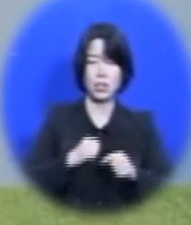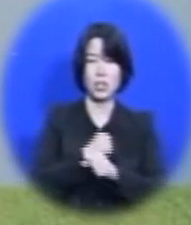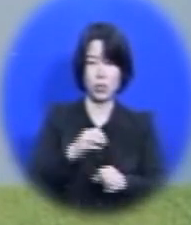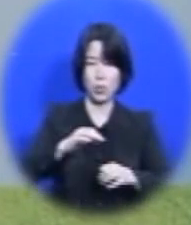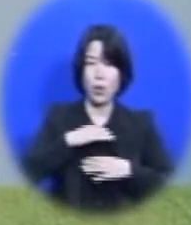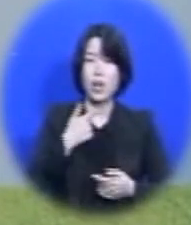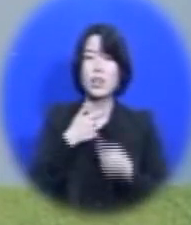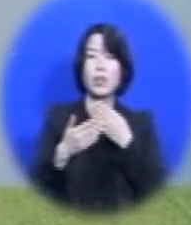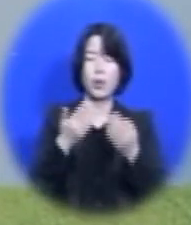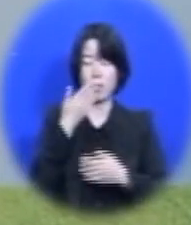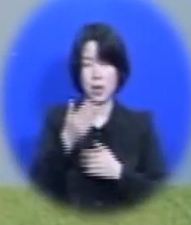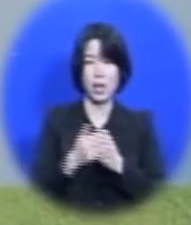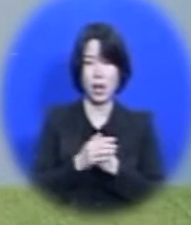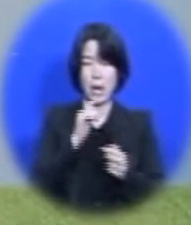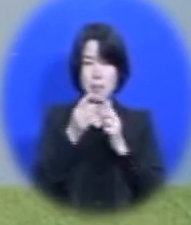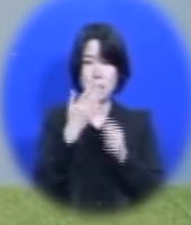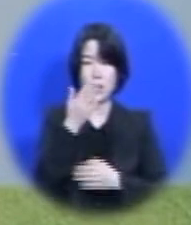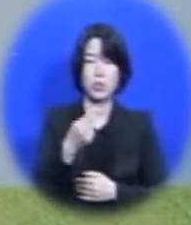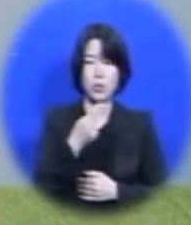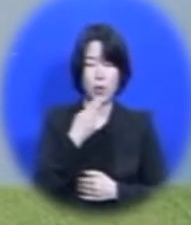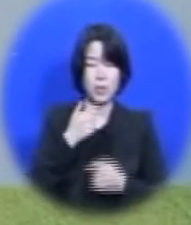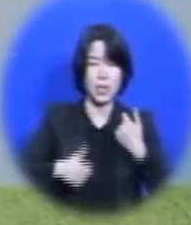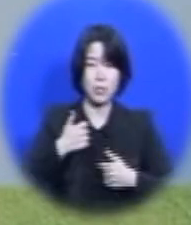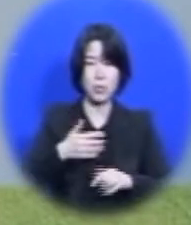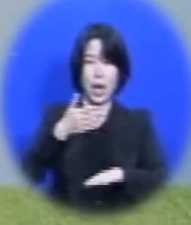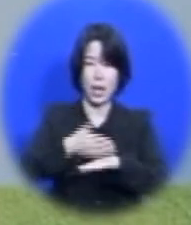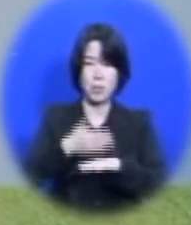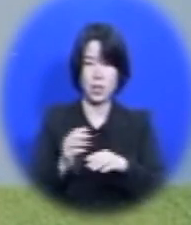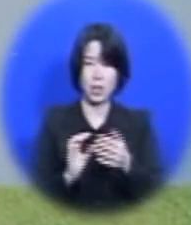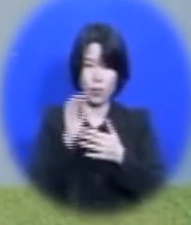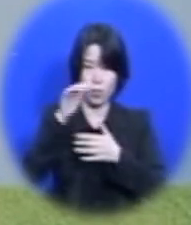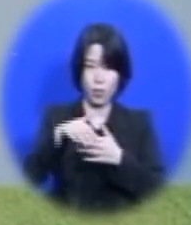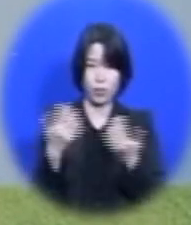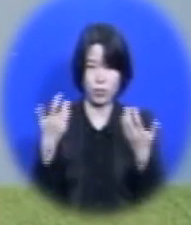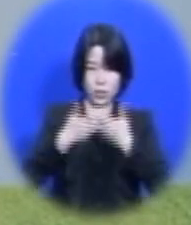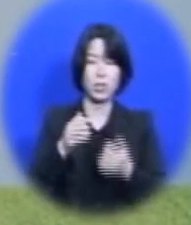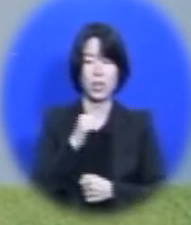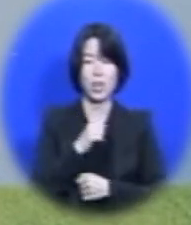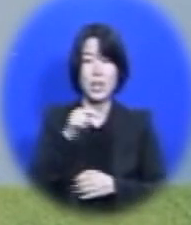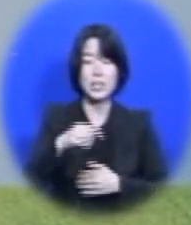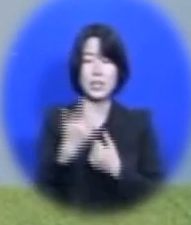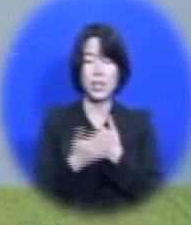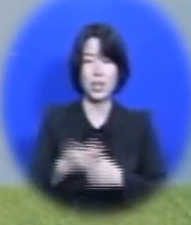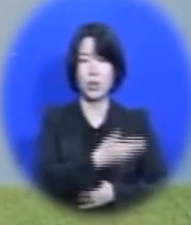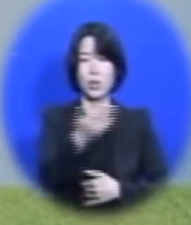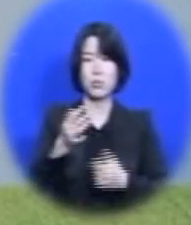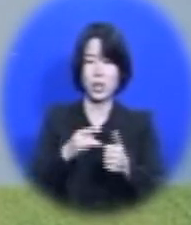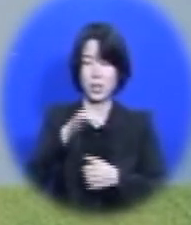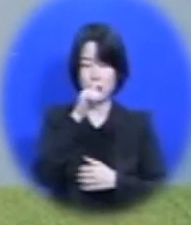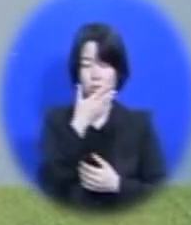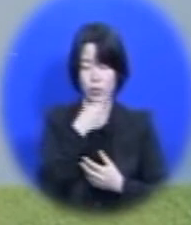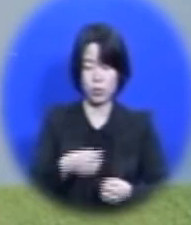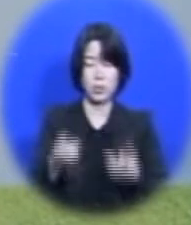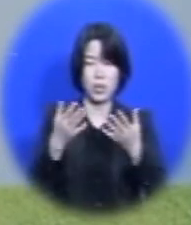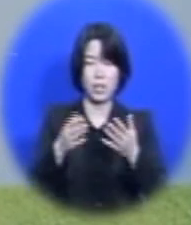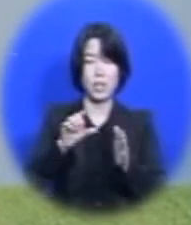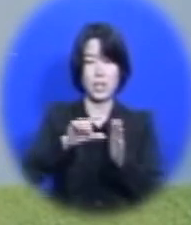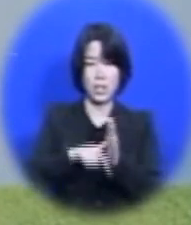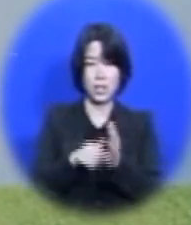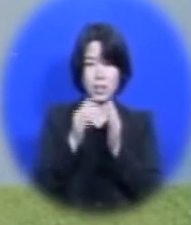됩니다. 말할 수 없는 기쁨과 감사가 넘치게 됩니다. 그 은혜가 여러분에게 있기를 축복합니다. 우리가 이 시간 기도하실